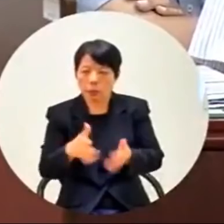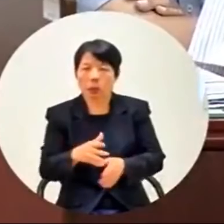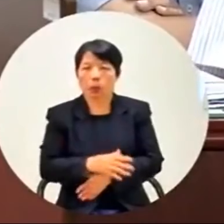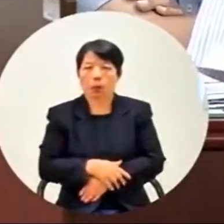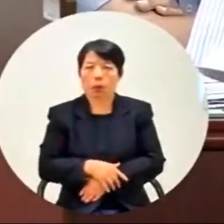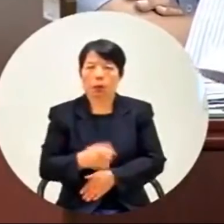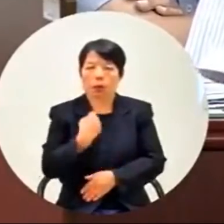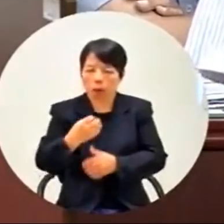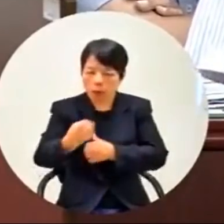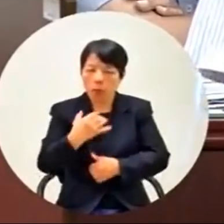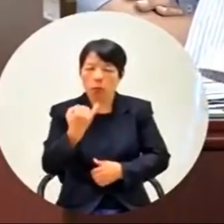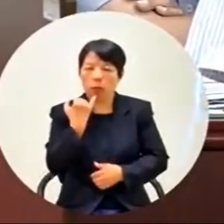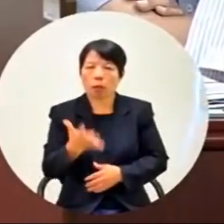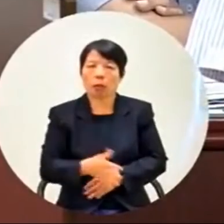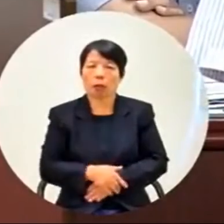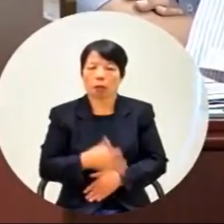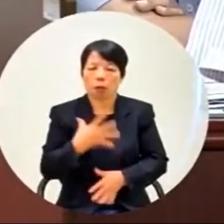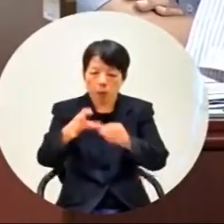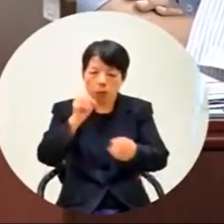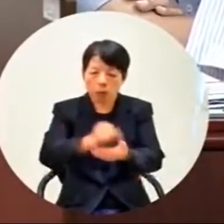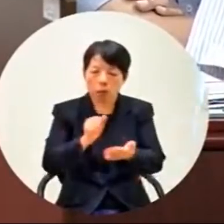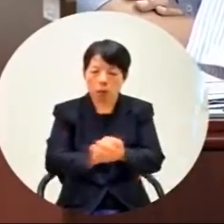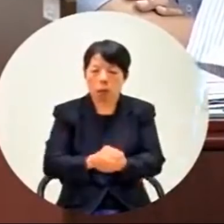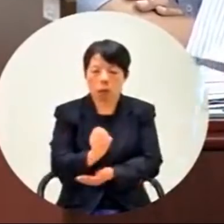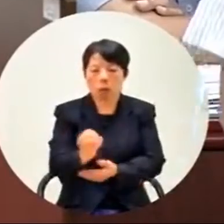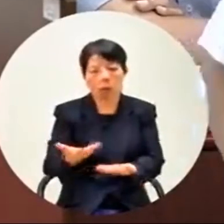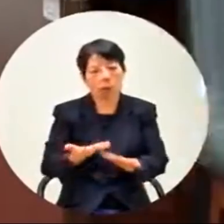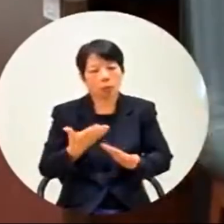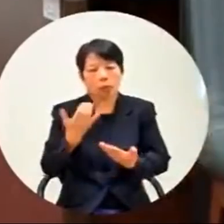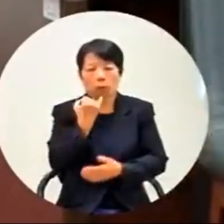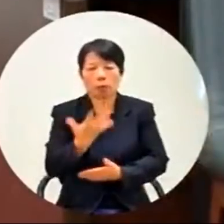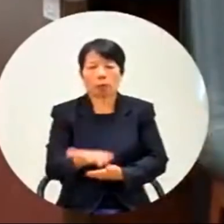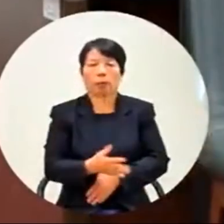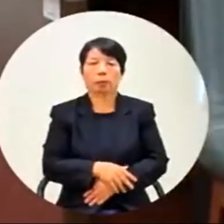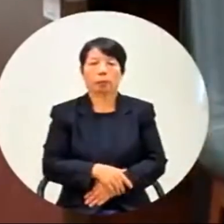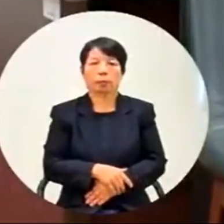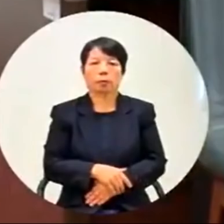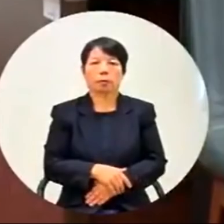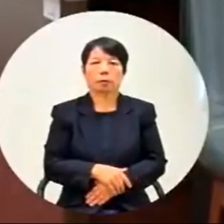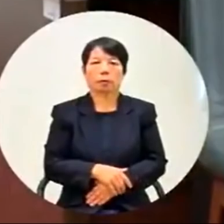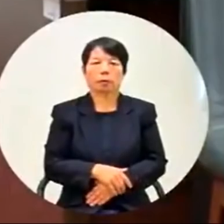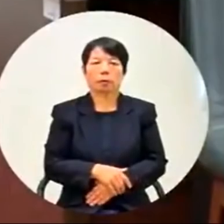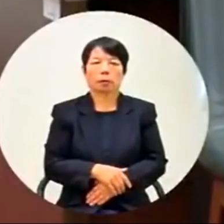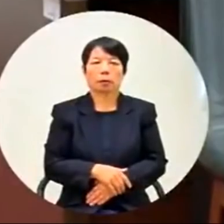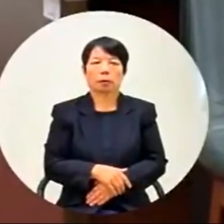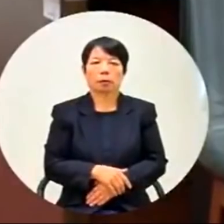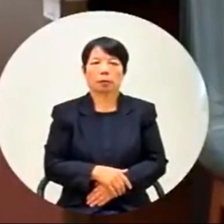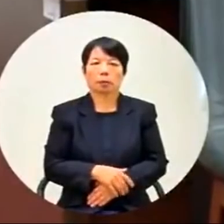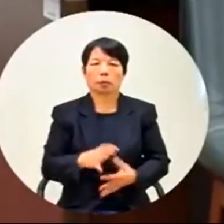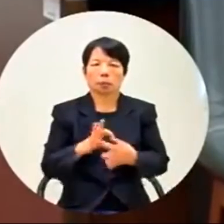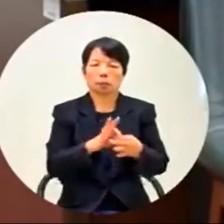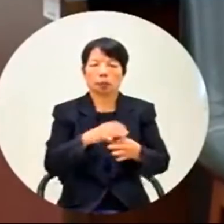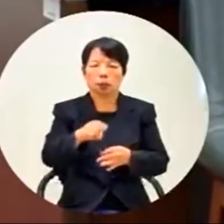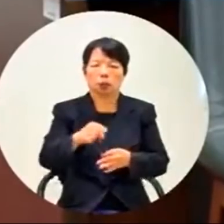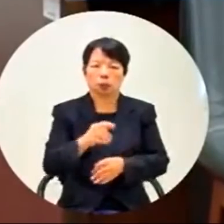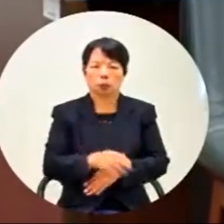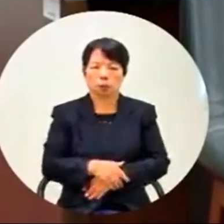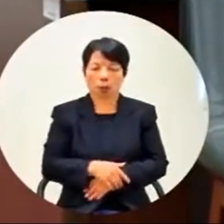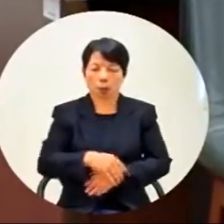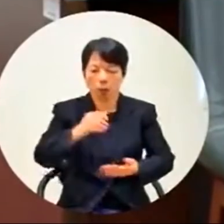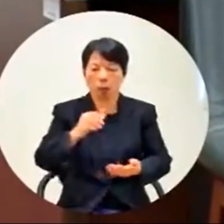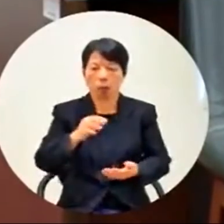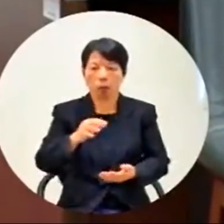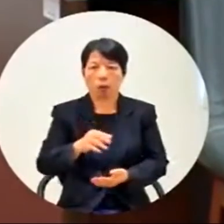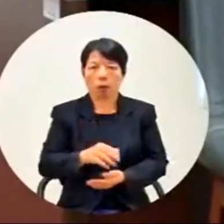告好不好？不要，我都要不到资料，好不好？局长，请坐。因为我在看你报告，在